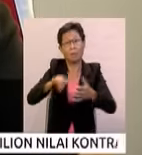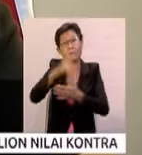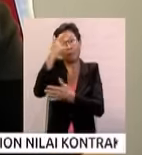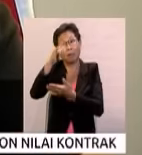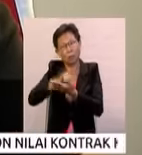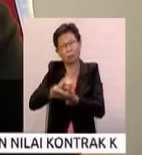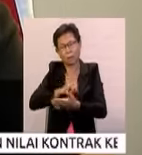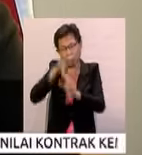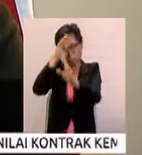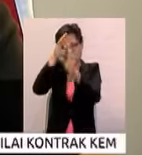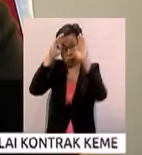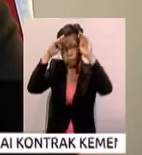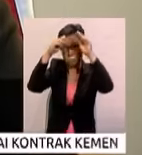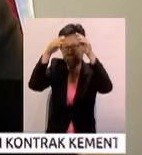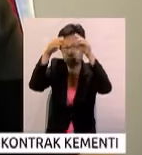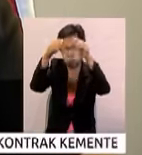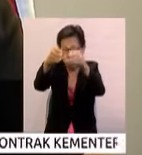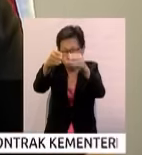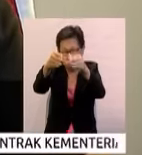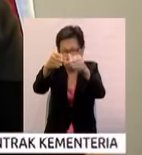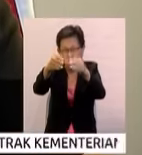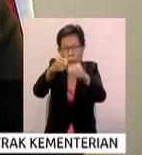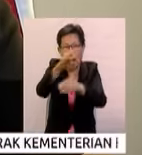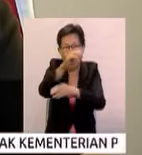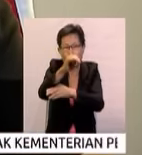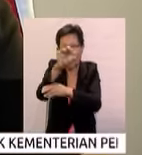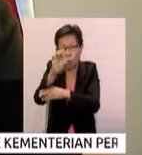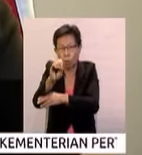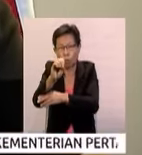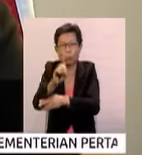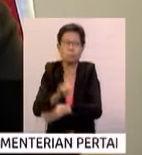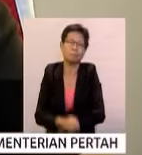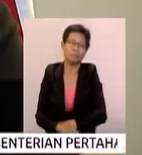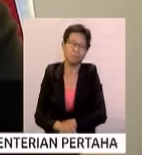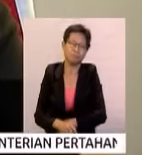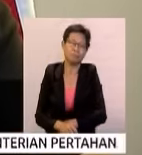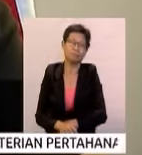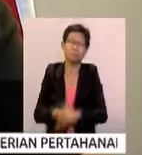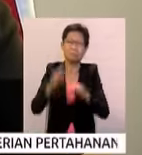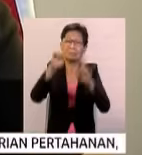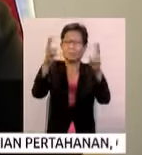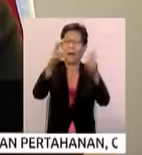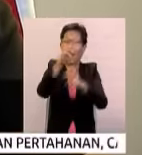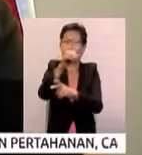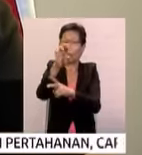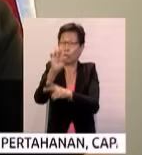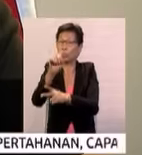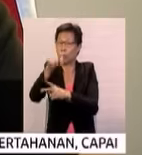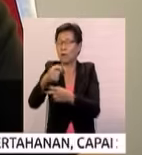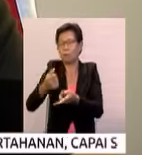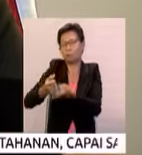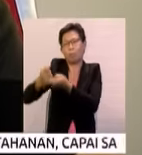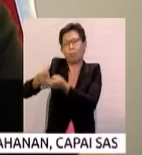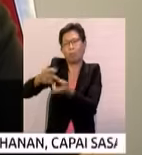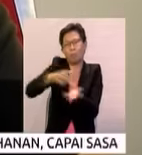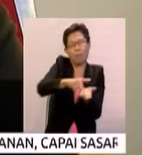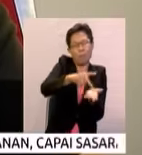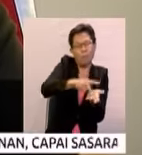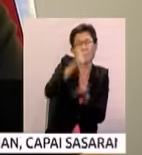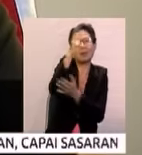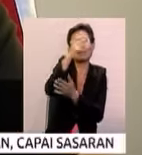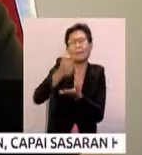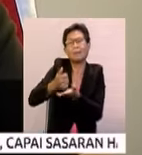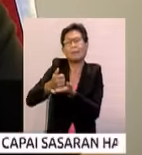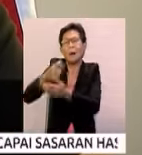saya menekankan soal MRO ini. Dan ini di antara perkara boleh menjimatkan perbelanjaan